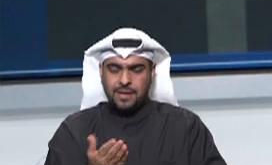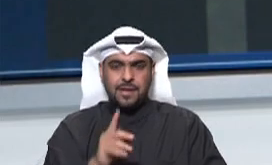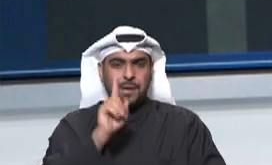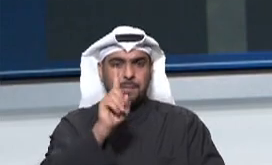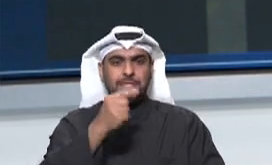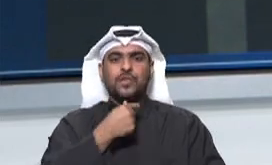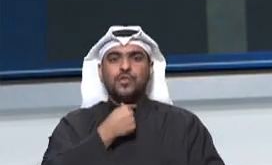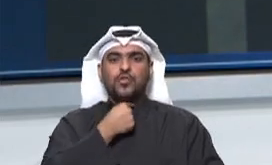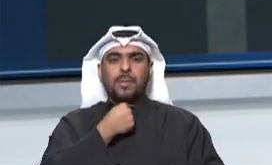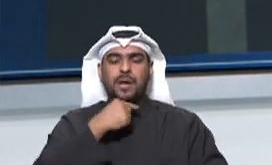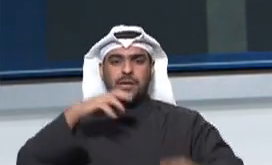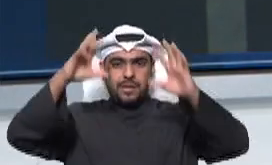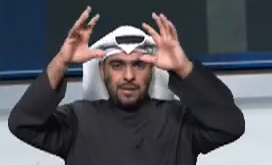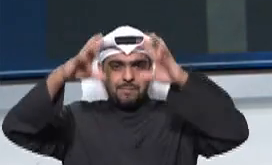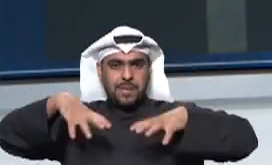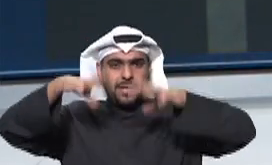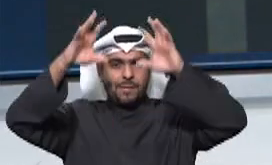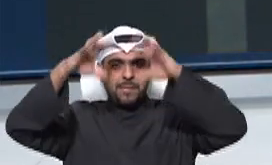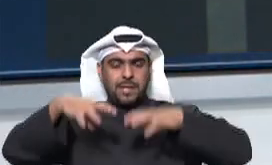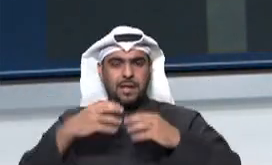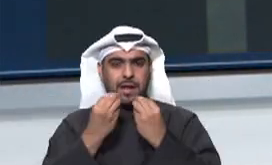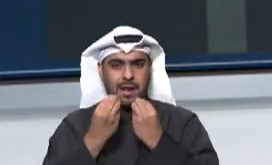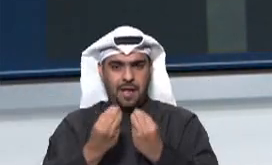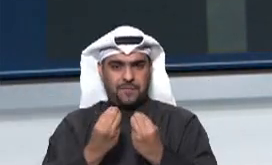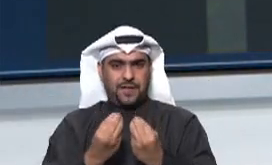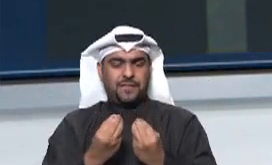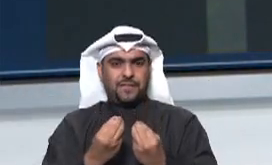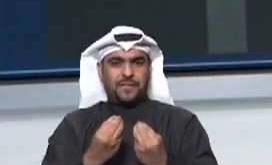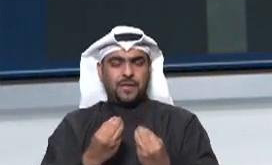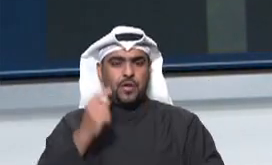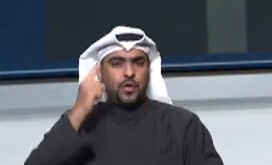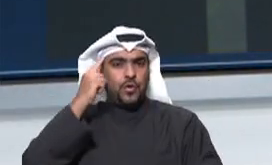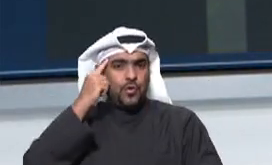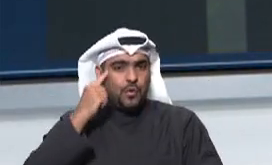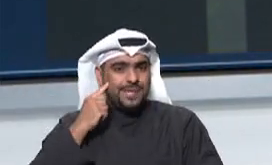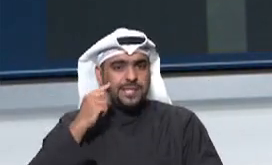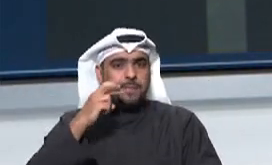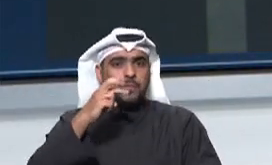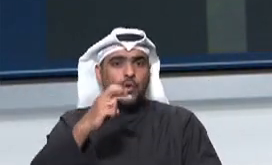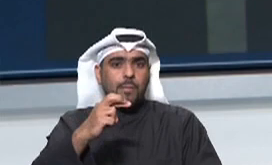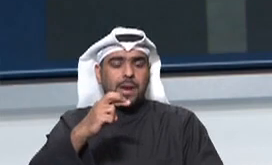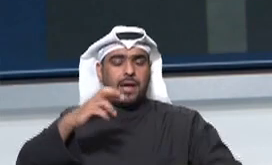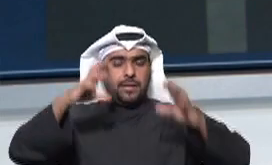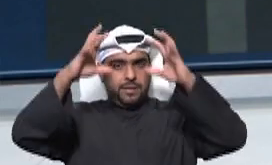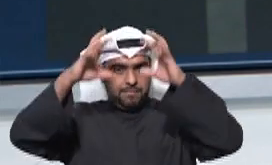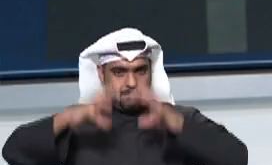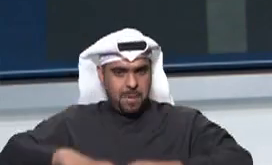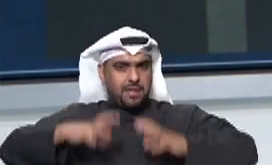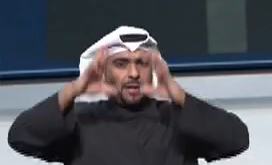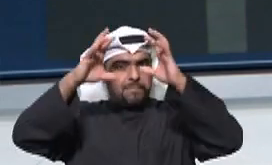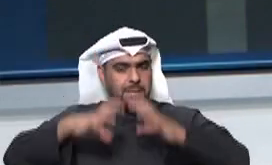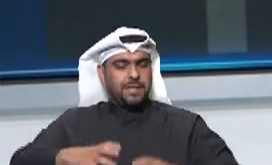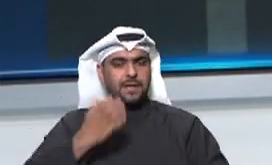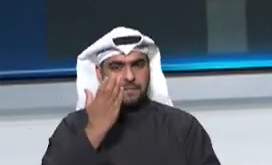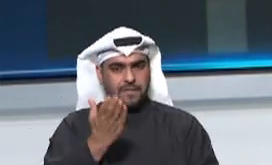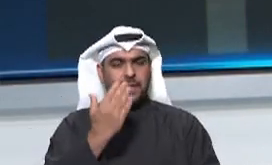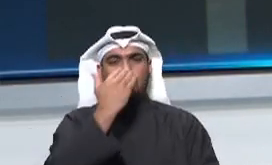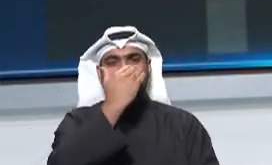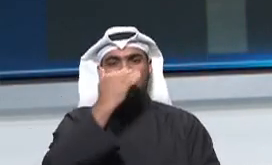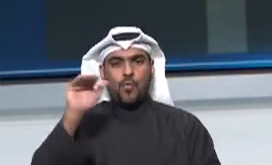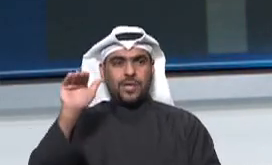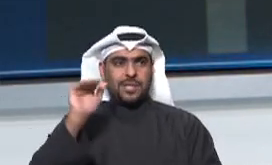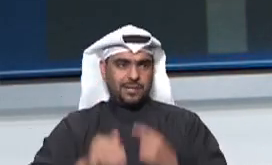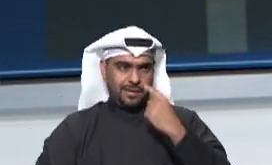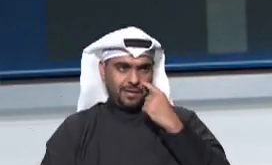متفاوتة، العظمى 18 والصغرى 10 درجات مئوية، والهواء الكوس يشد بين الحين والآخر من 10 إلى 40 كيلو متر في الساعة، أجلوا أي